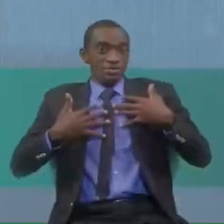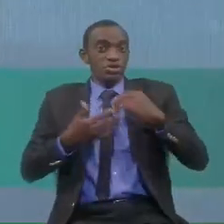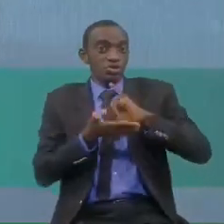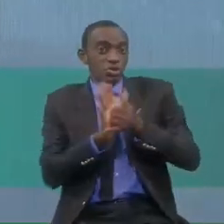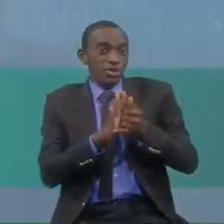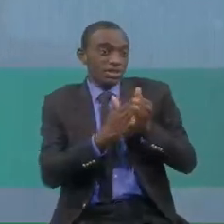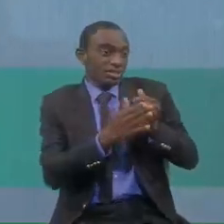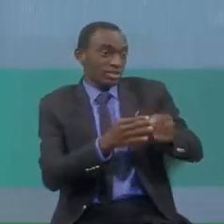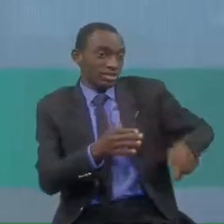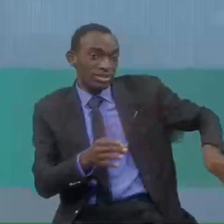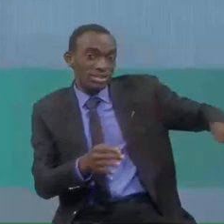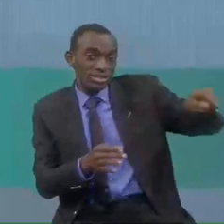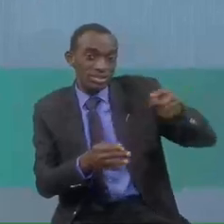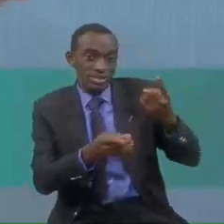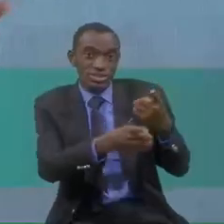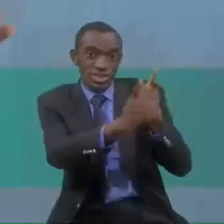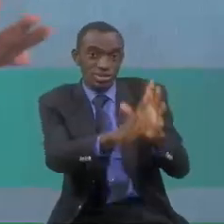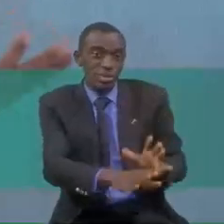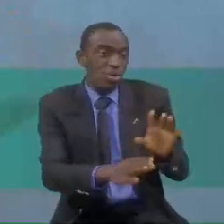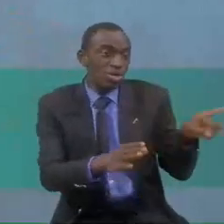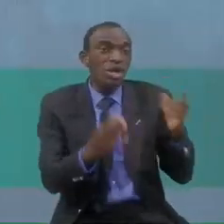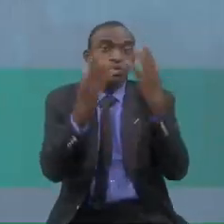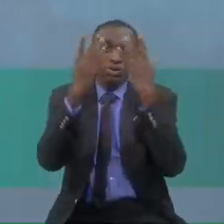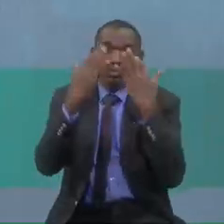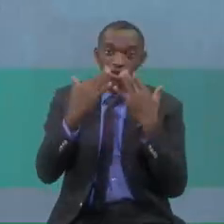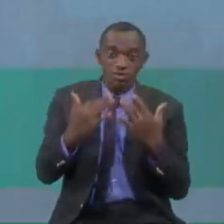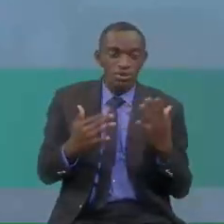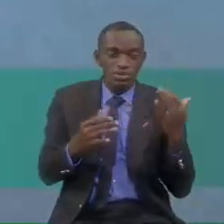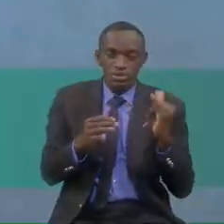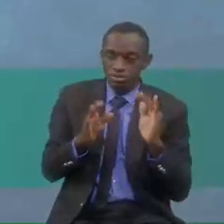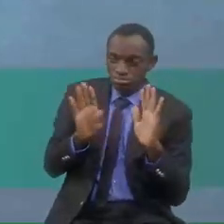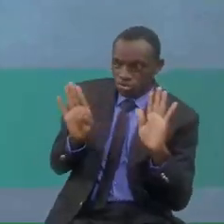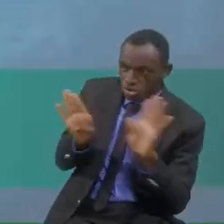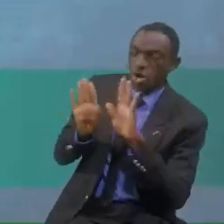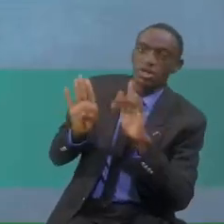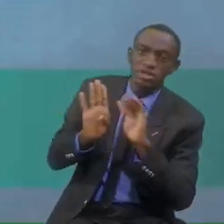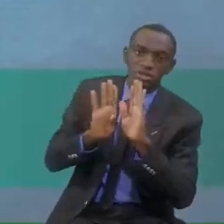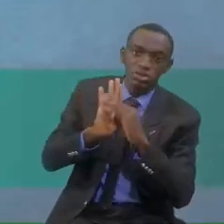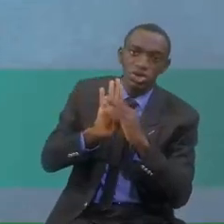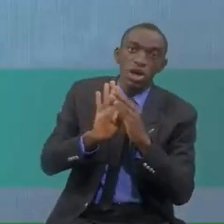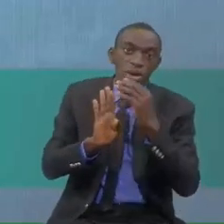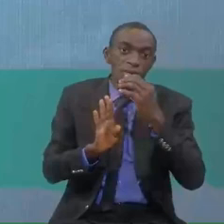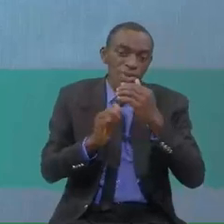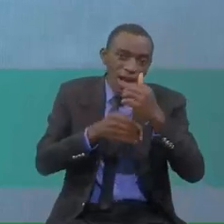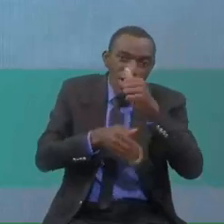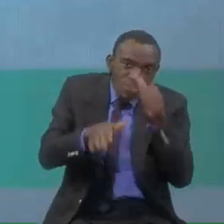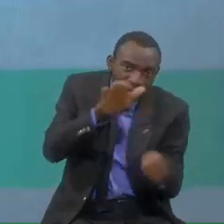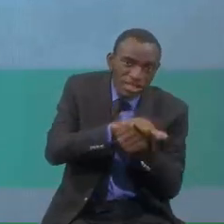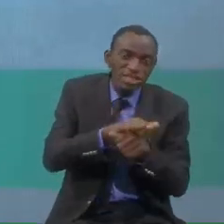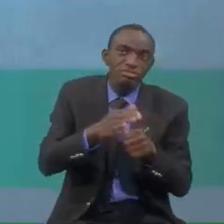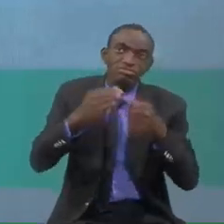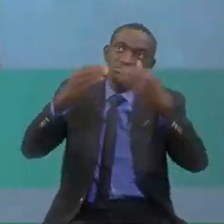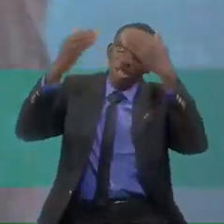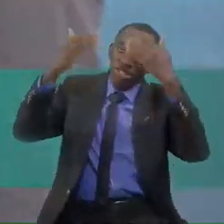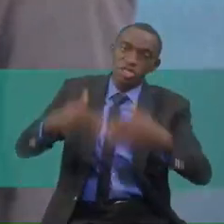angoissés, s'étaient enfermés derrière la porte là-bas, derrière le rideau, parce que la tristesse et